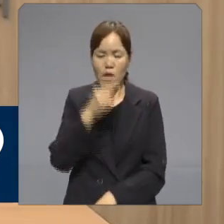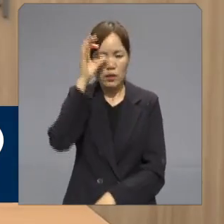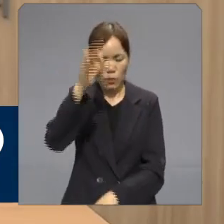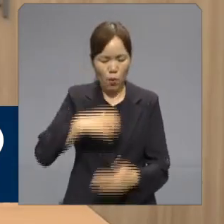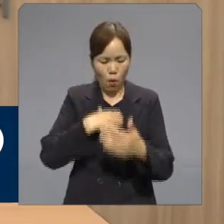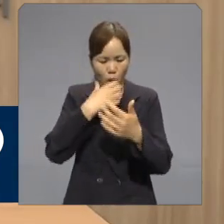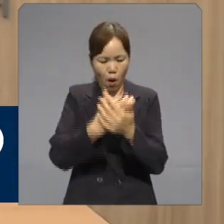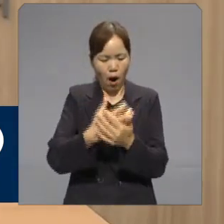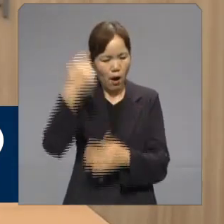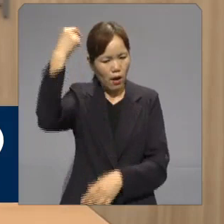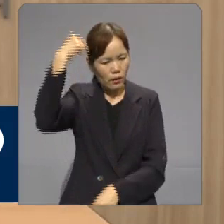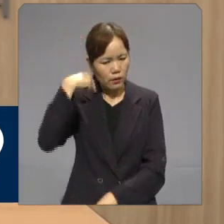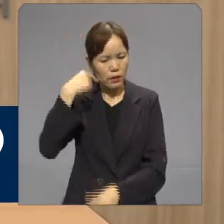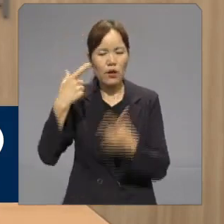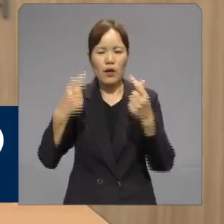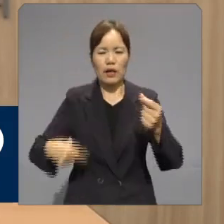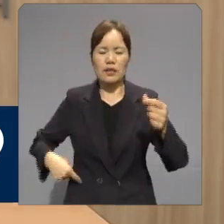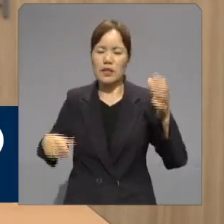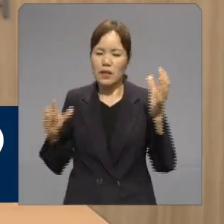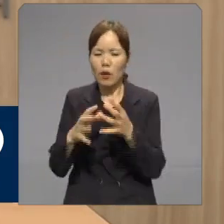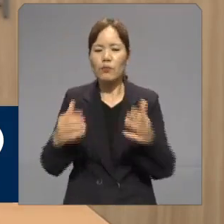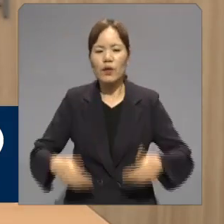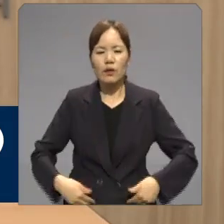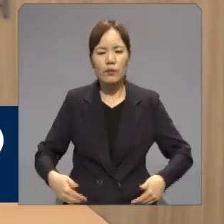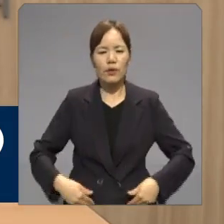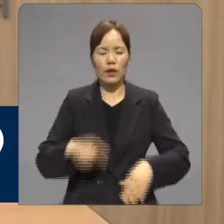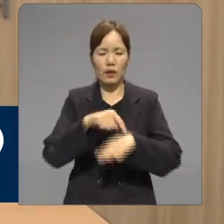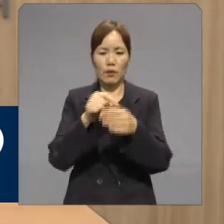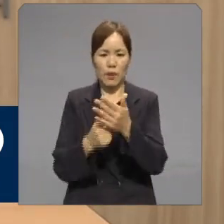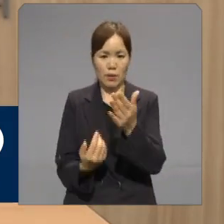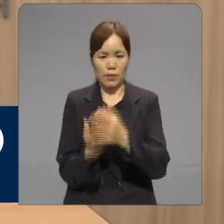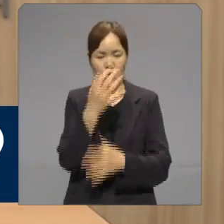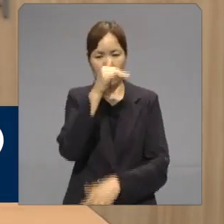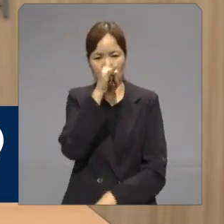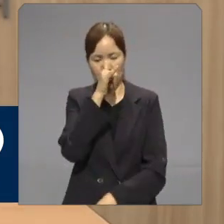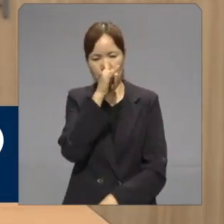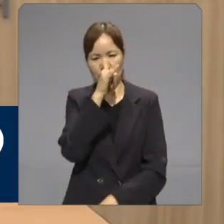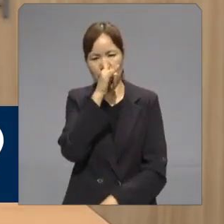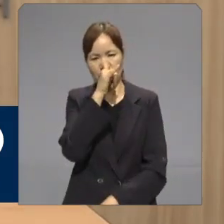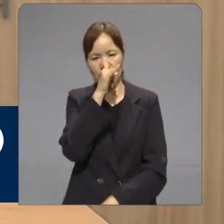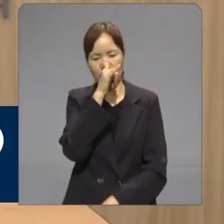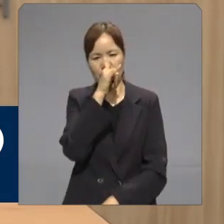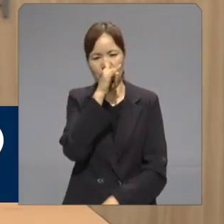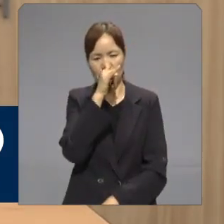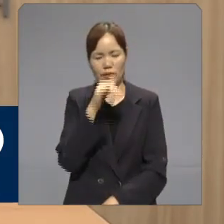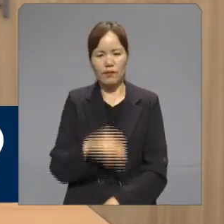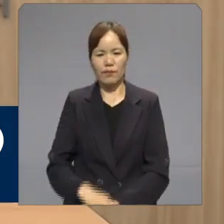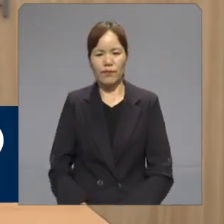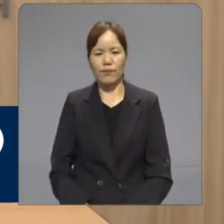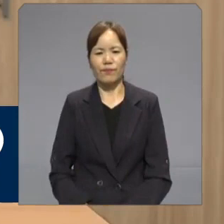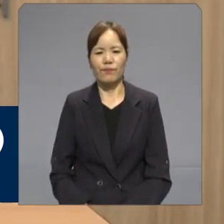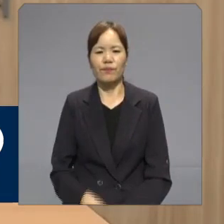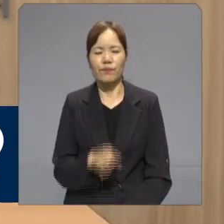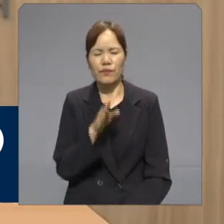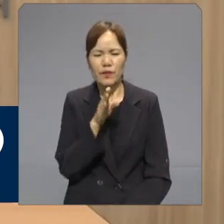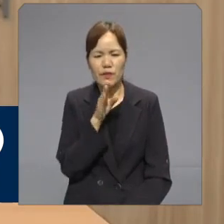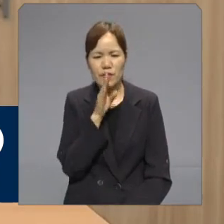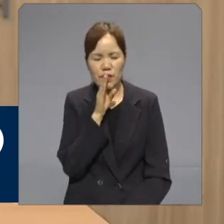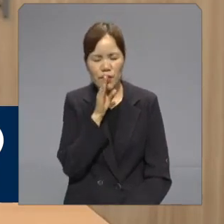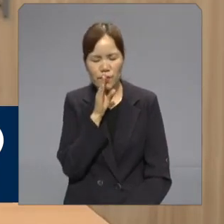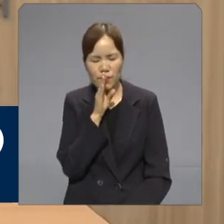느끼고 또 우리가 같이 협력해야 되겠다 하는 마음이 생길 수 있도록 어 정말 제대로